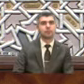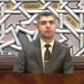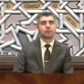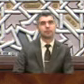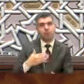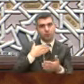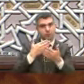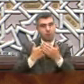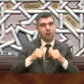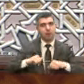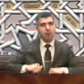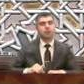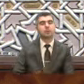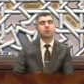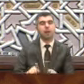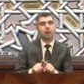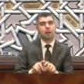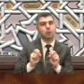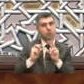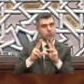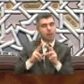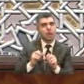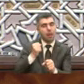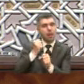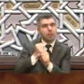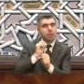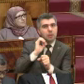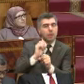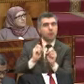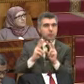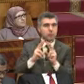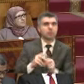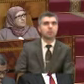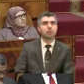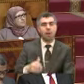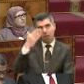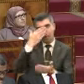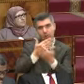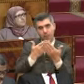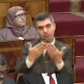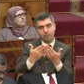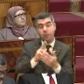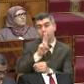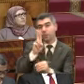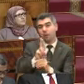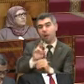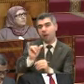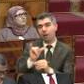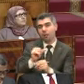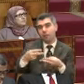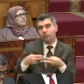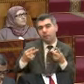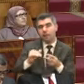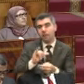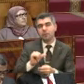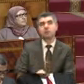شكرا السيدة الوزيرة، نتمنى المجهودات التي تقوم بها. الغاية صراحة من طرح هذا السؤال السيدة الوزيرة هو أولا